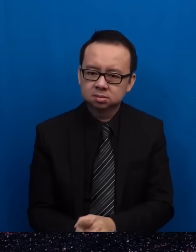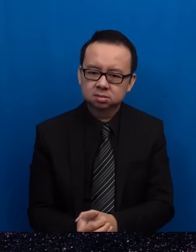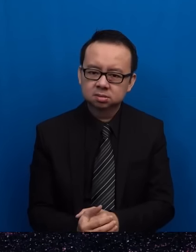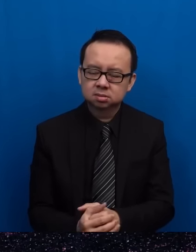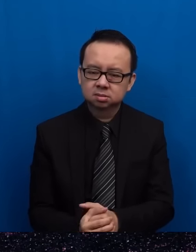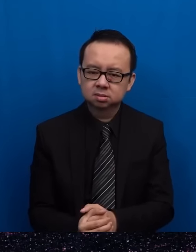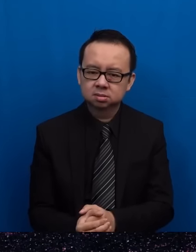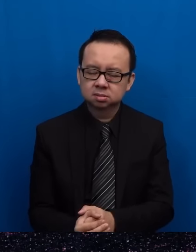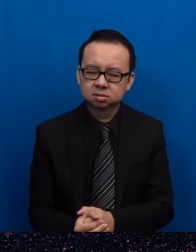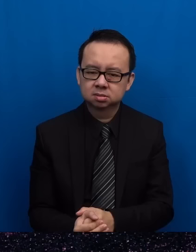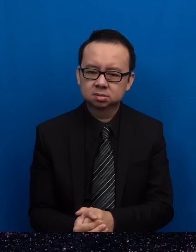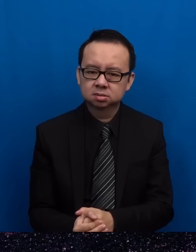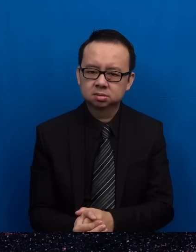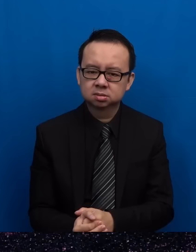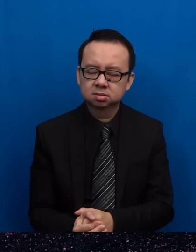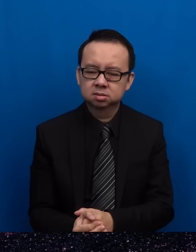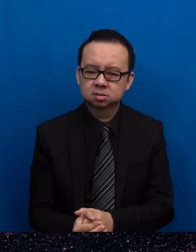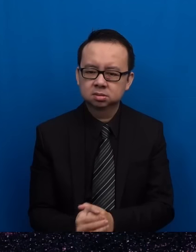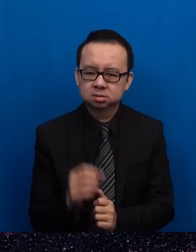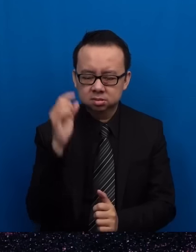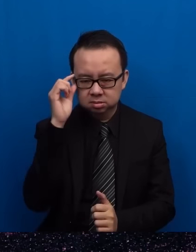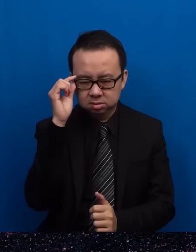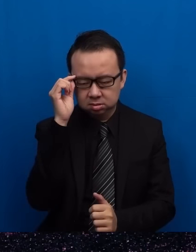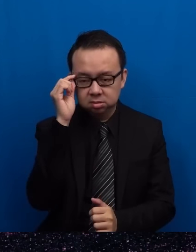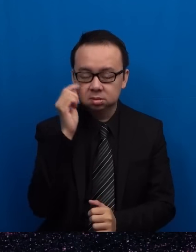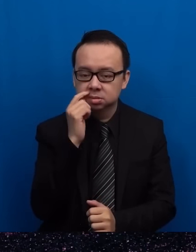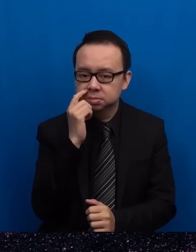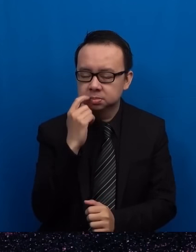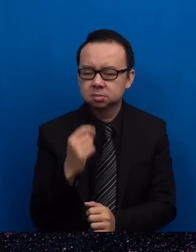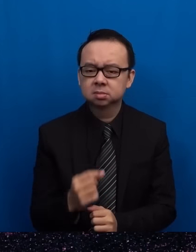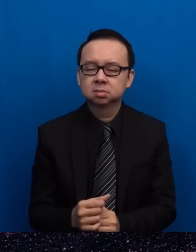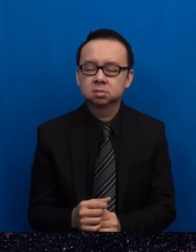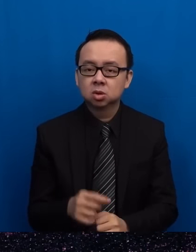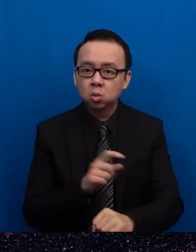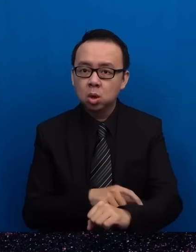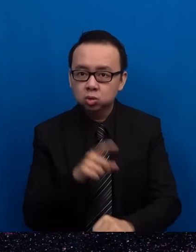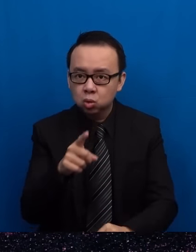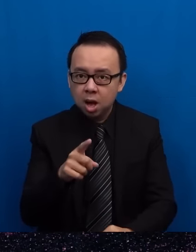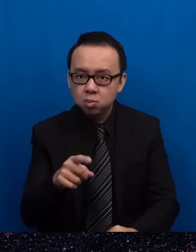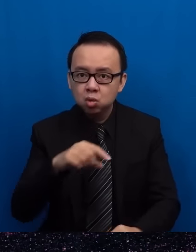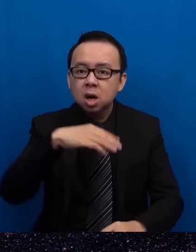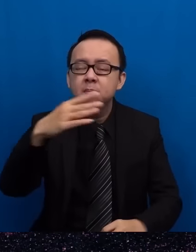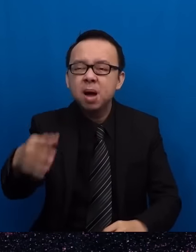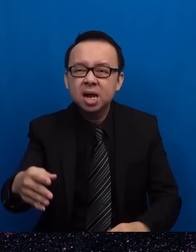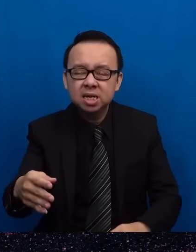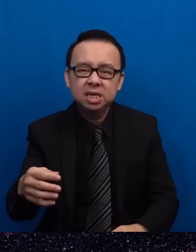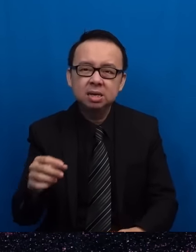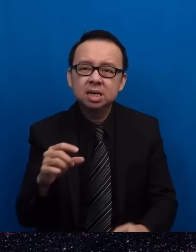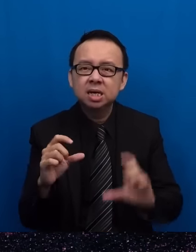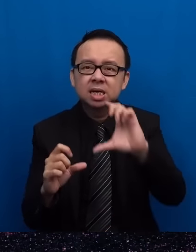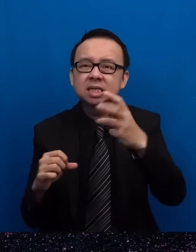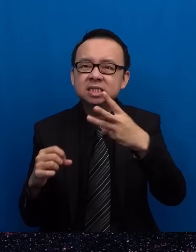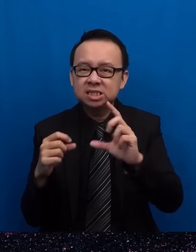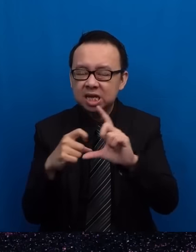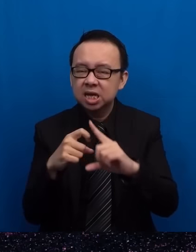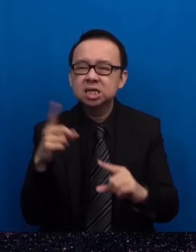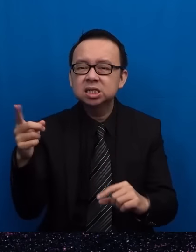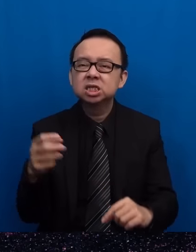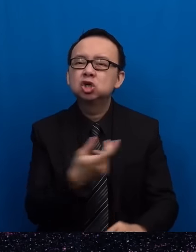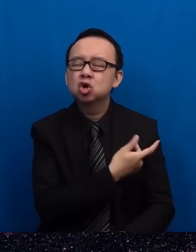Anda tetap perlu cek lagi dan lihat nanti waktu Anda kembali ngecek, mium itu sudah tidak ada. Tuhan